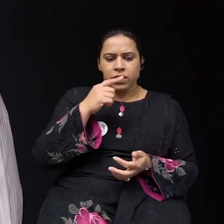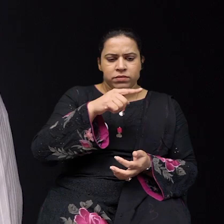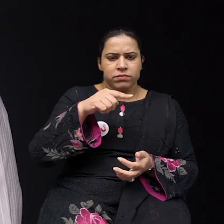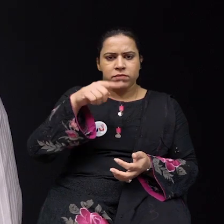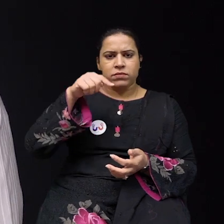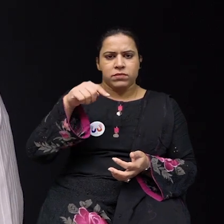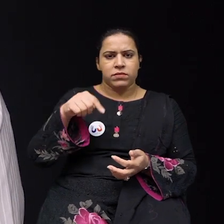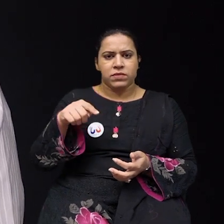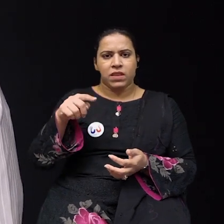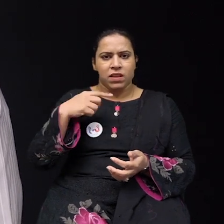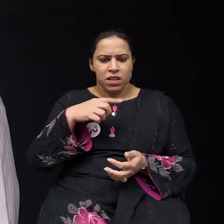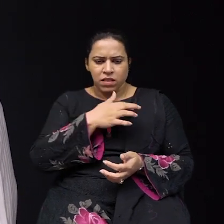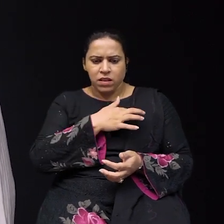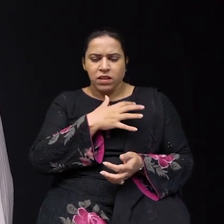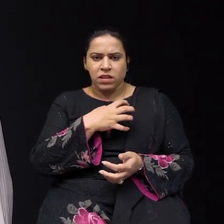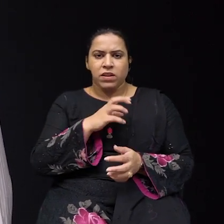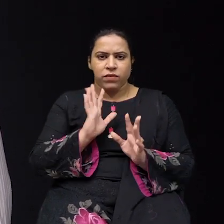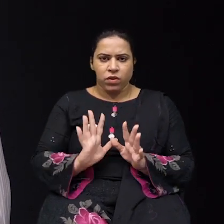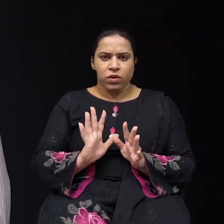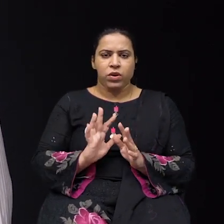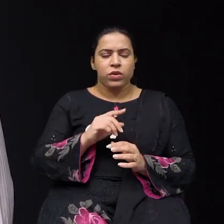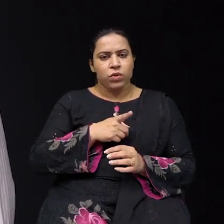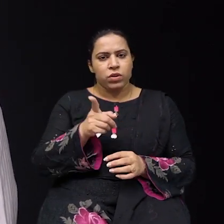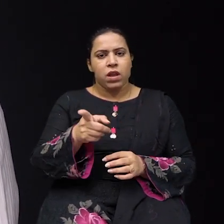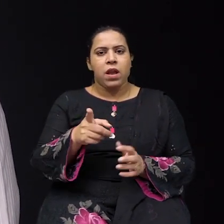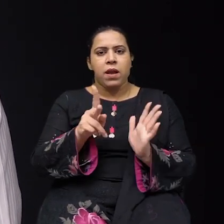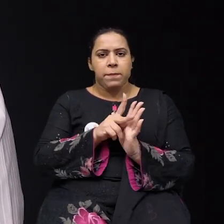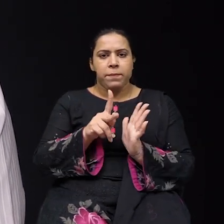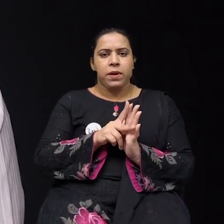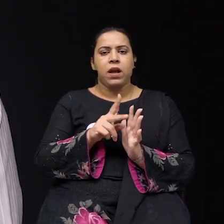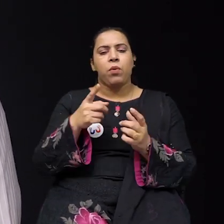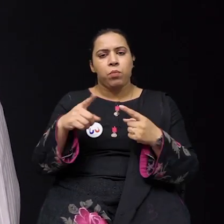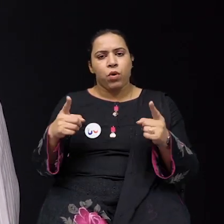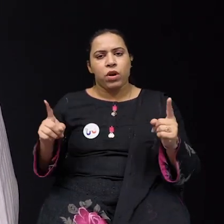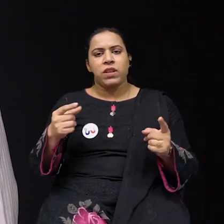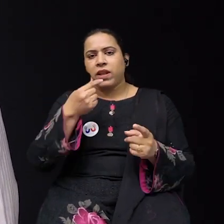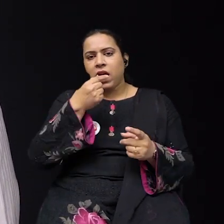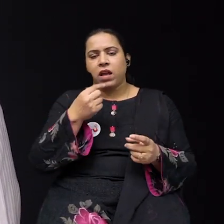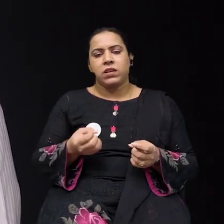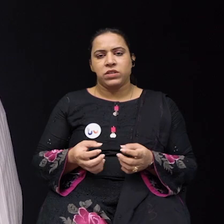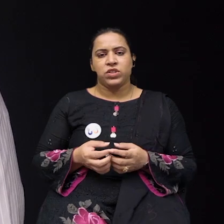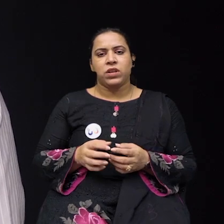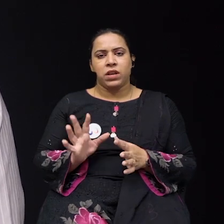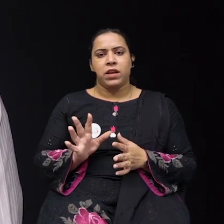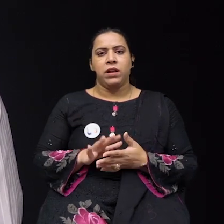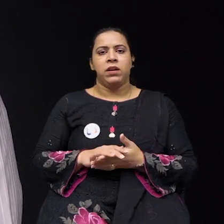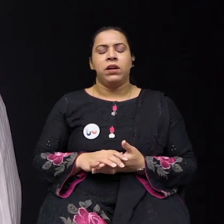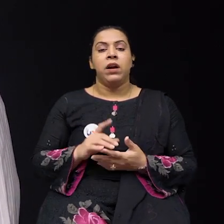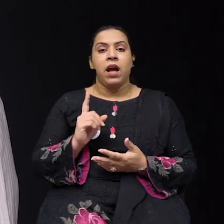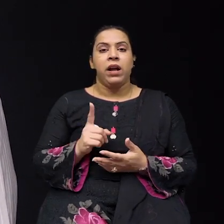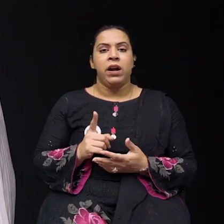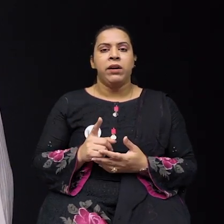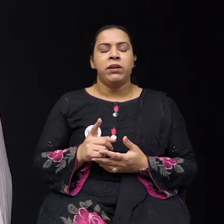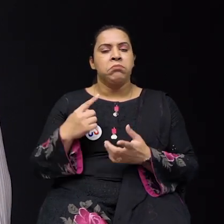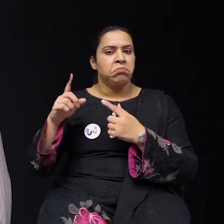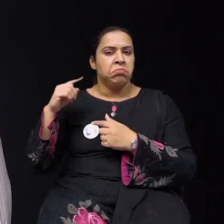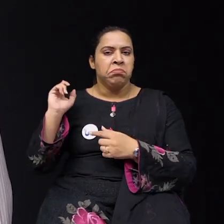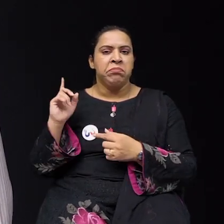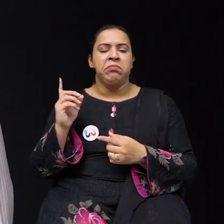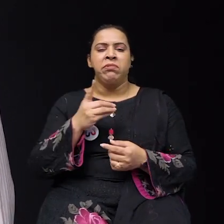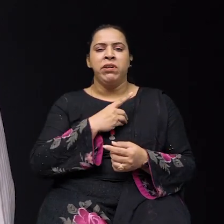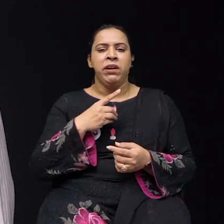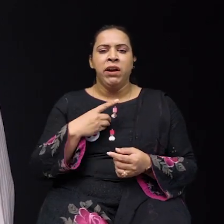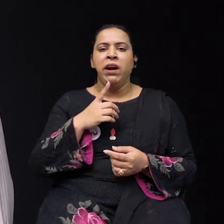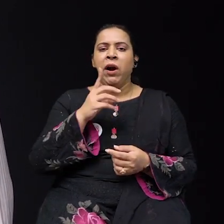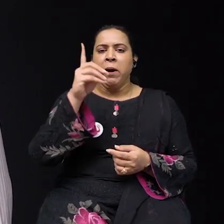ایسی چیز آ جاتی ہے کہ آپ کو دل کی تکلیف ہو رہی ہے تو پھر ان کے پاس مختلف چیزیں علاج کی ہوتی ہیں. اگر